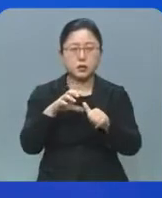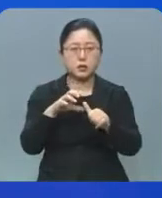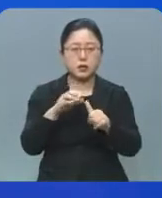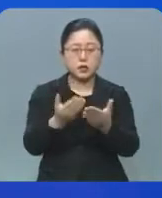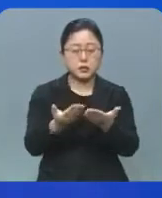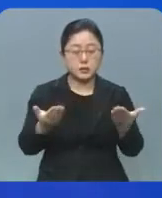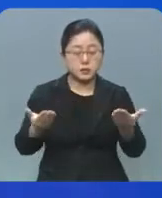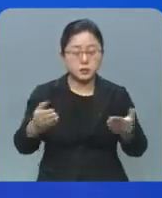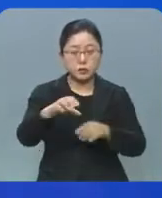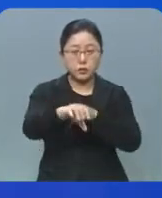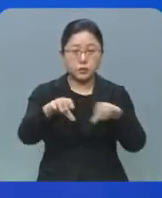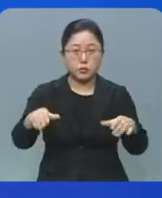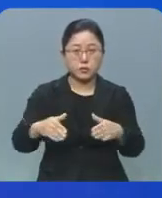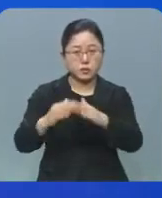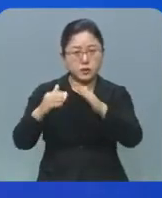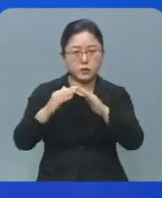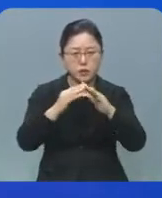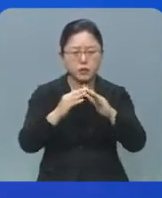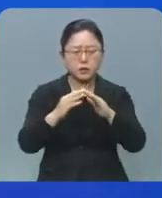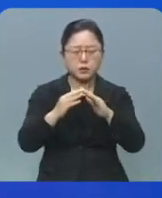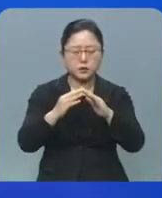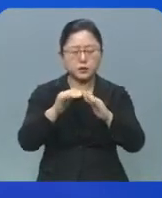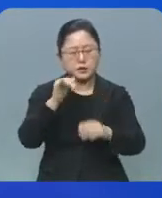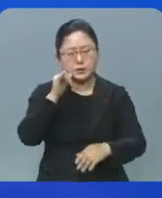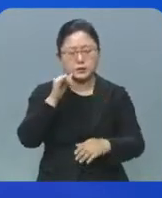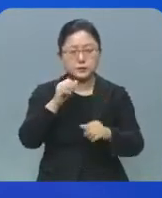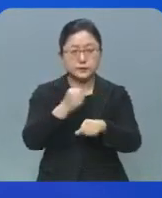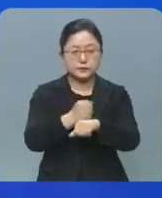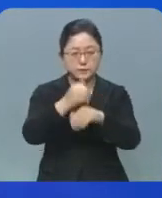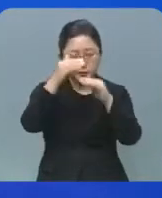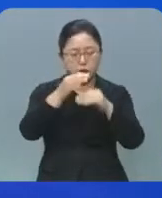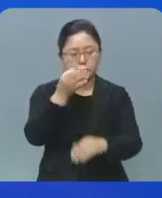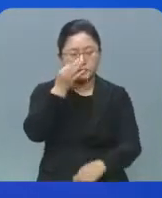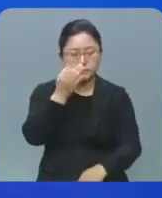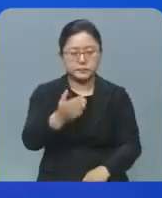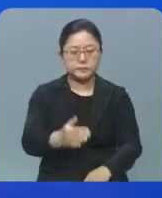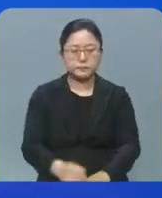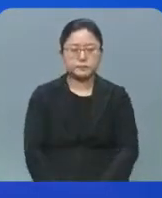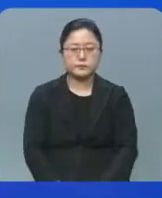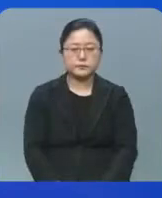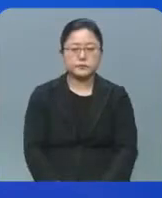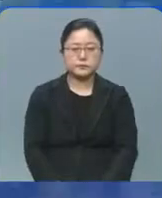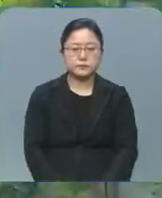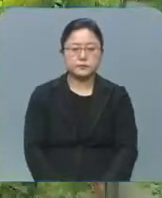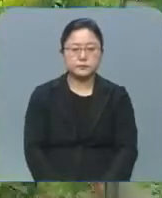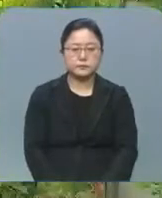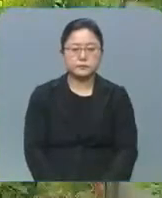전시 공간이 곳곳에 설치되면서 호응을 얻고 있습니다. 지종익 기자가 소개합니다.